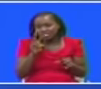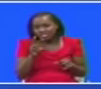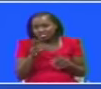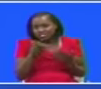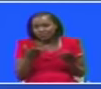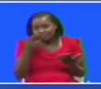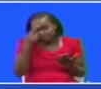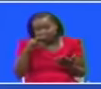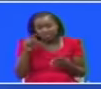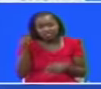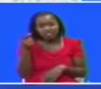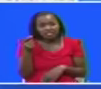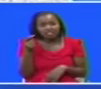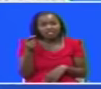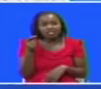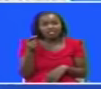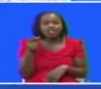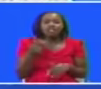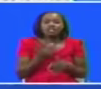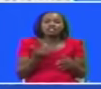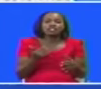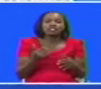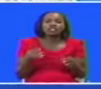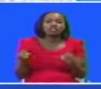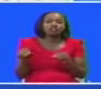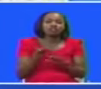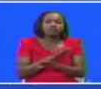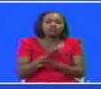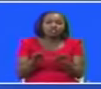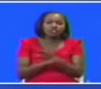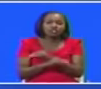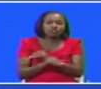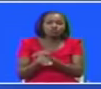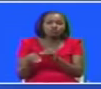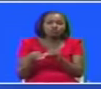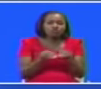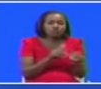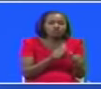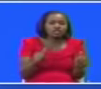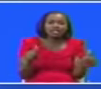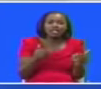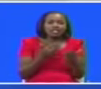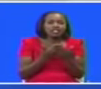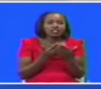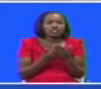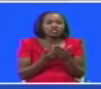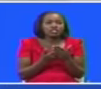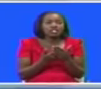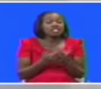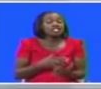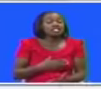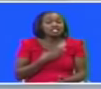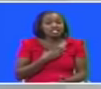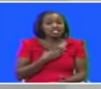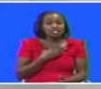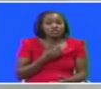zikuwe zimechange. Ndio. Mambo yaendelee hivyo. Karibu sana, asante sana kwa kuweza kufika katika studio zetu. Mtazamaji, ndio mgeni ambaye tulikuwa